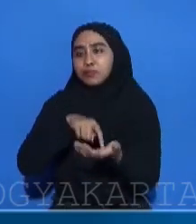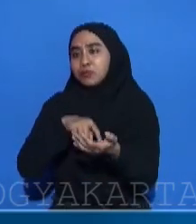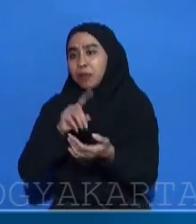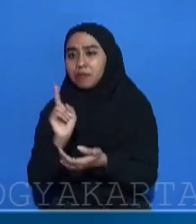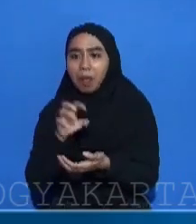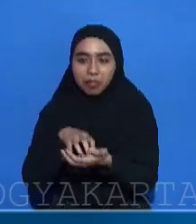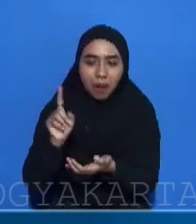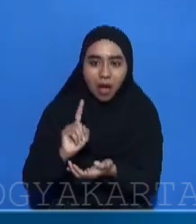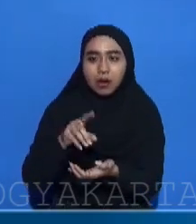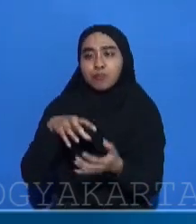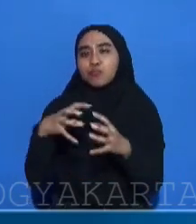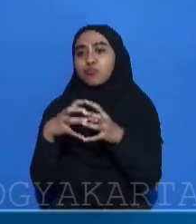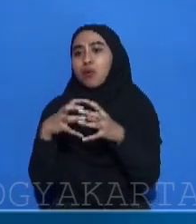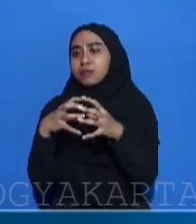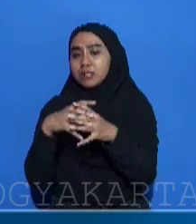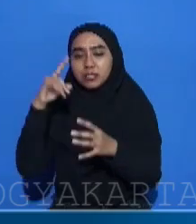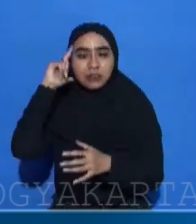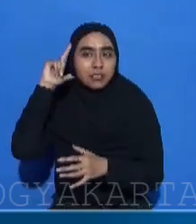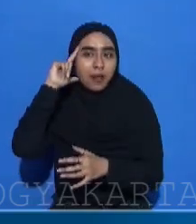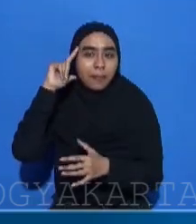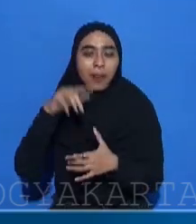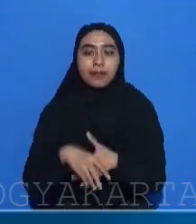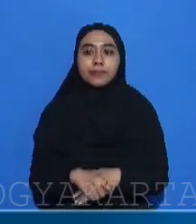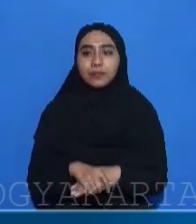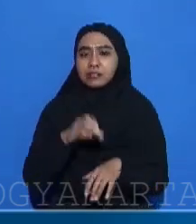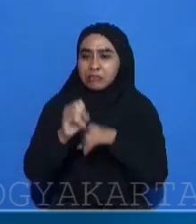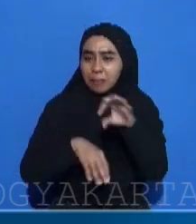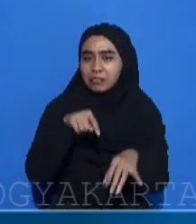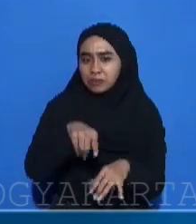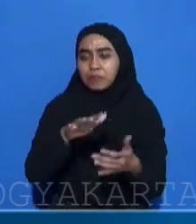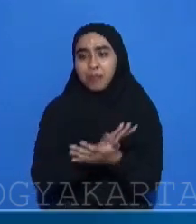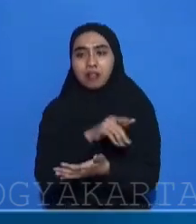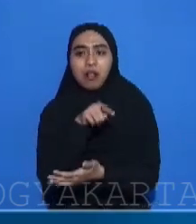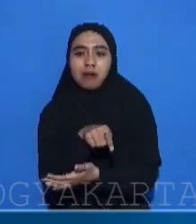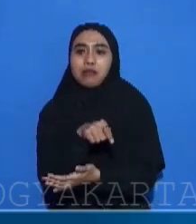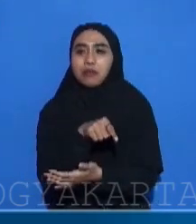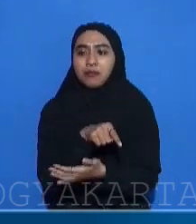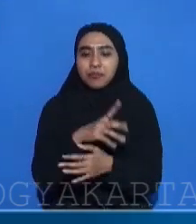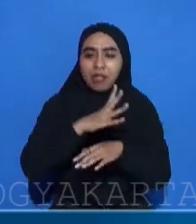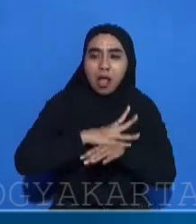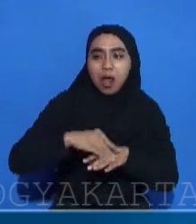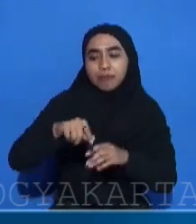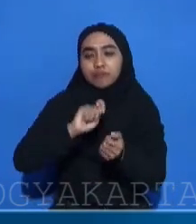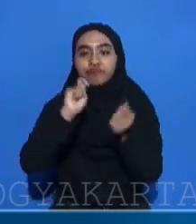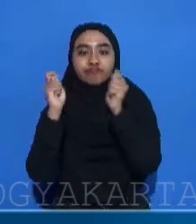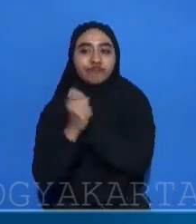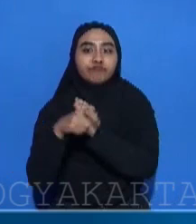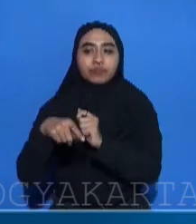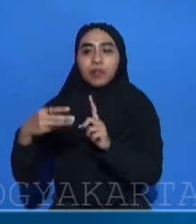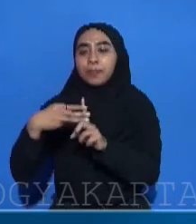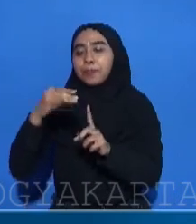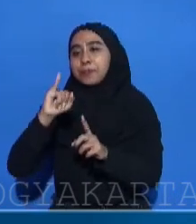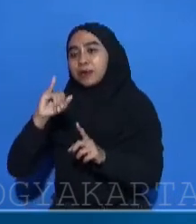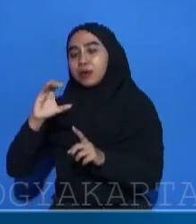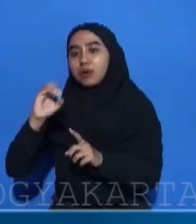sampah buah busuk dikelola menjadi biogas cara ini lebih tepat daripada melakukan pembakaran pada sampah yang memiliki kandungan